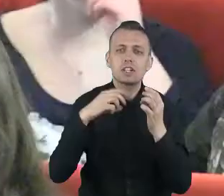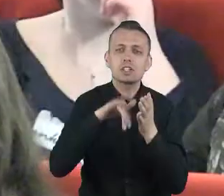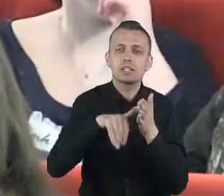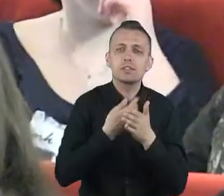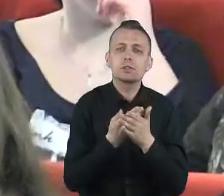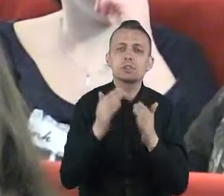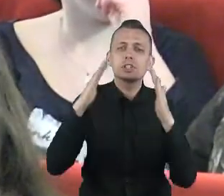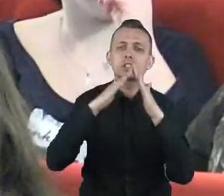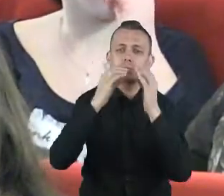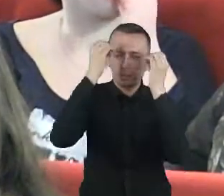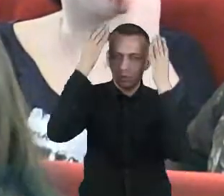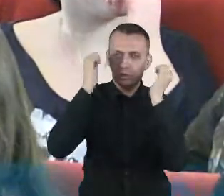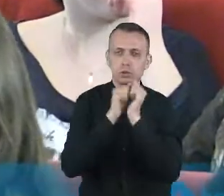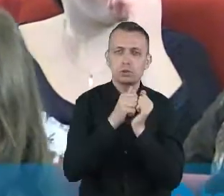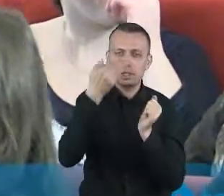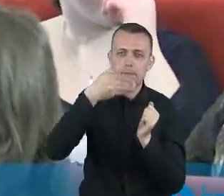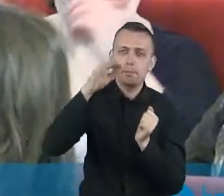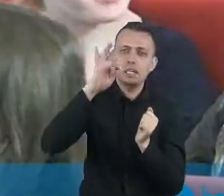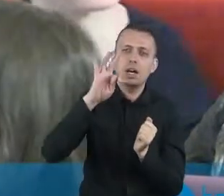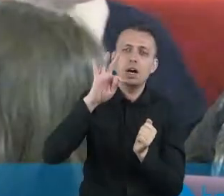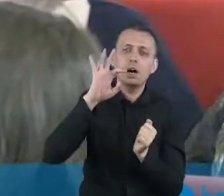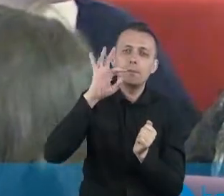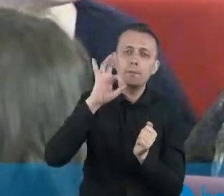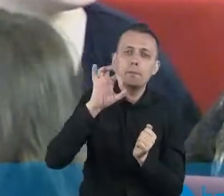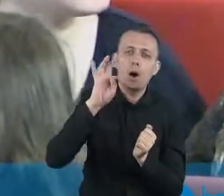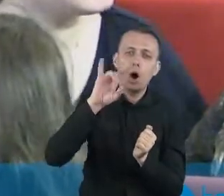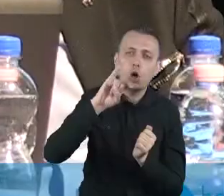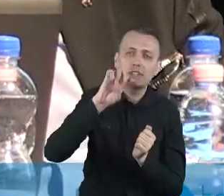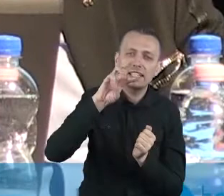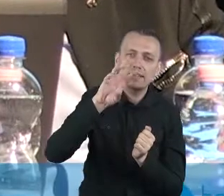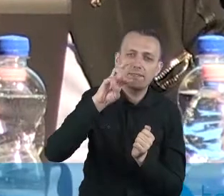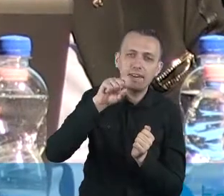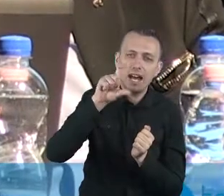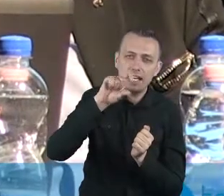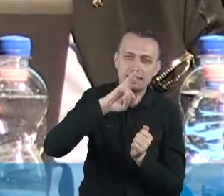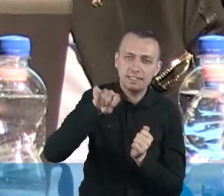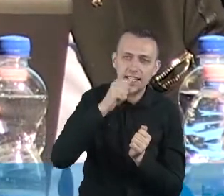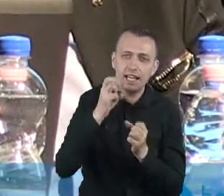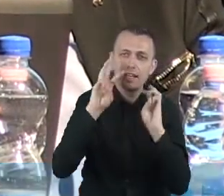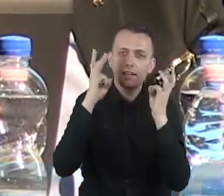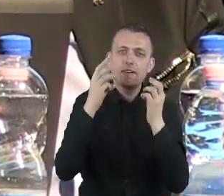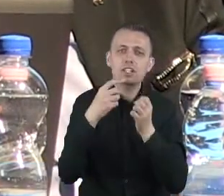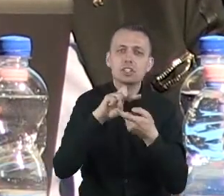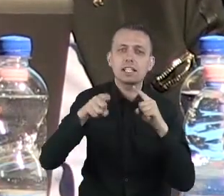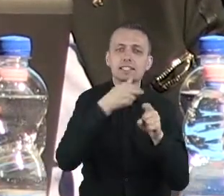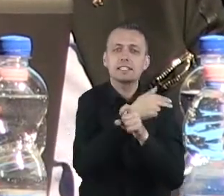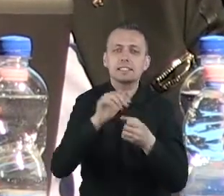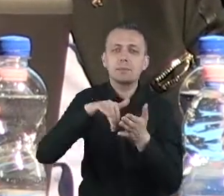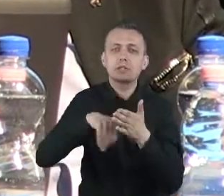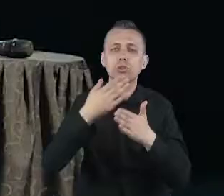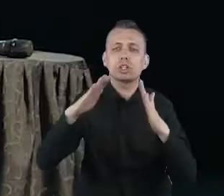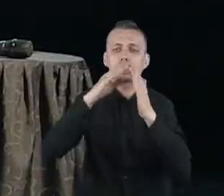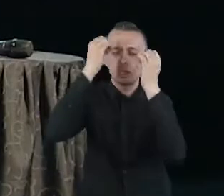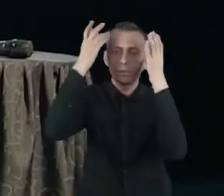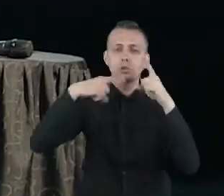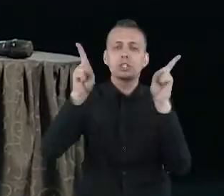Kultury. Motywacja to siła do działania, to dzięki niej osiągamy sukces. Właśnie motywacji były poświęcone warsztaty w Kutnowskim Domu